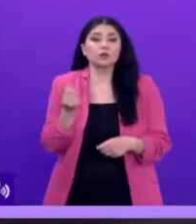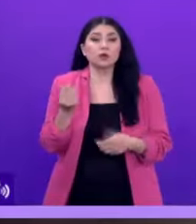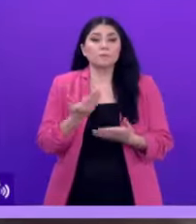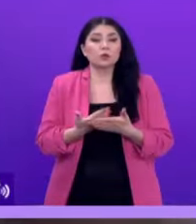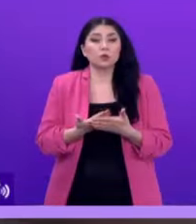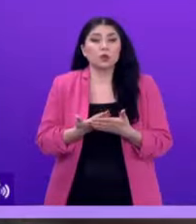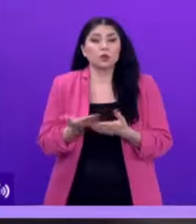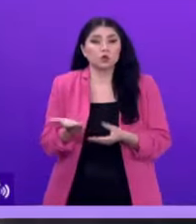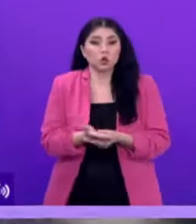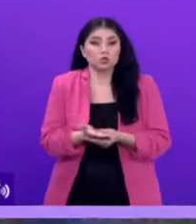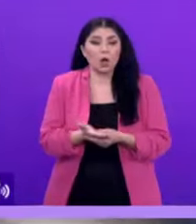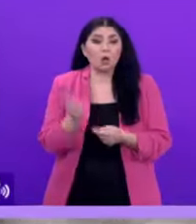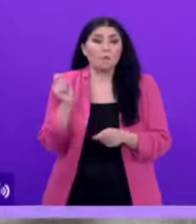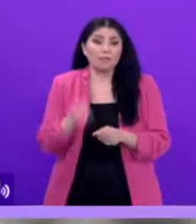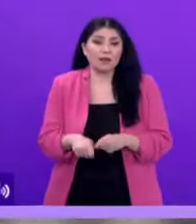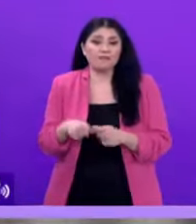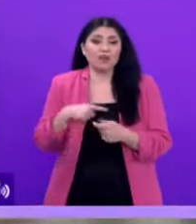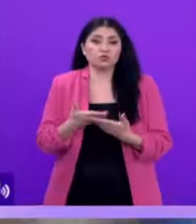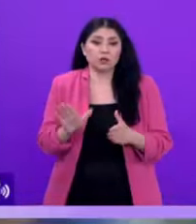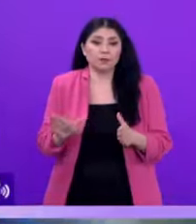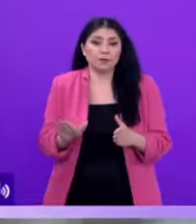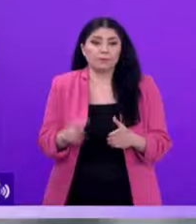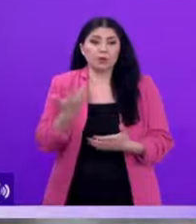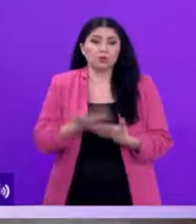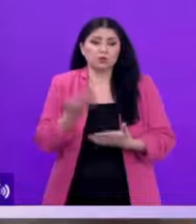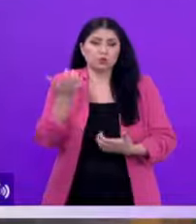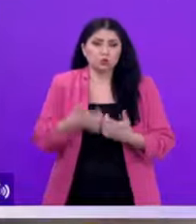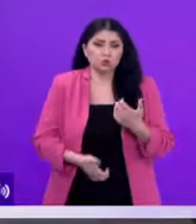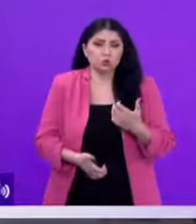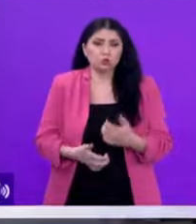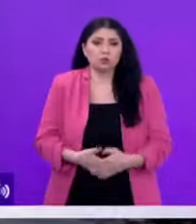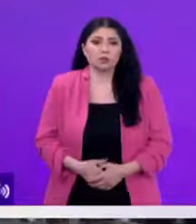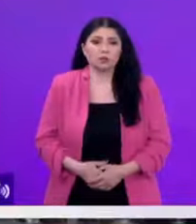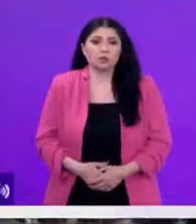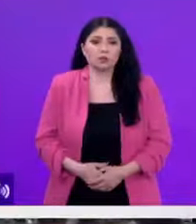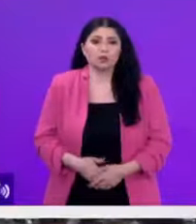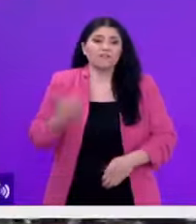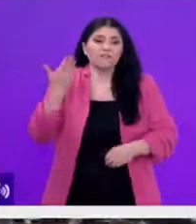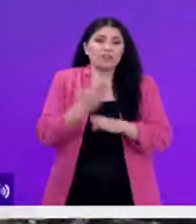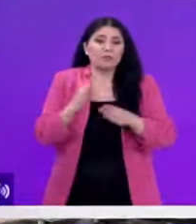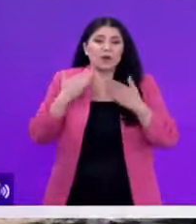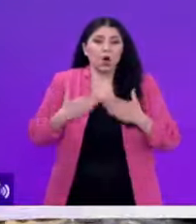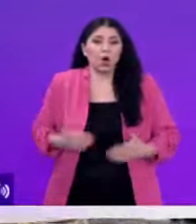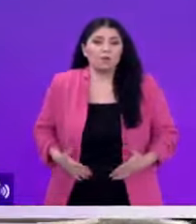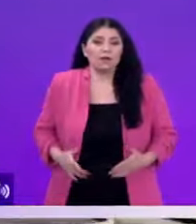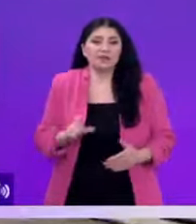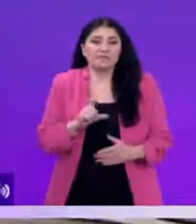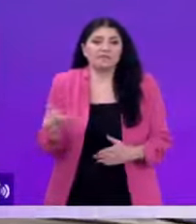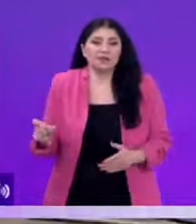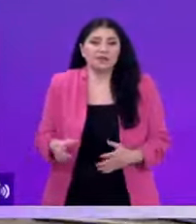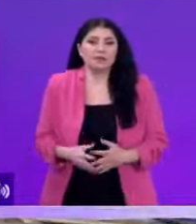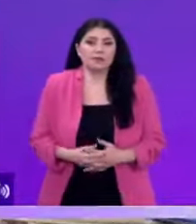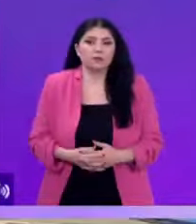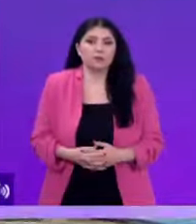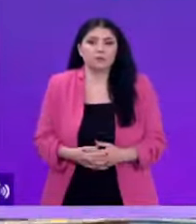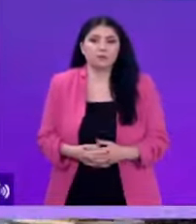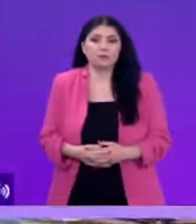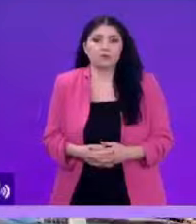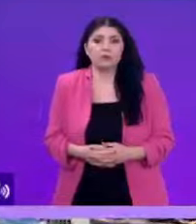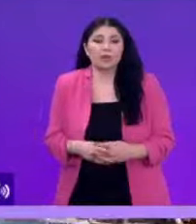dosarul penal va fi deschis pentru distrugere, pentru vătămare corporală din culpă, în cazul în